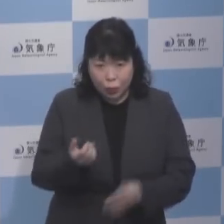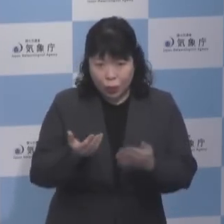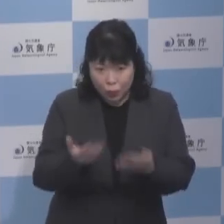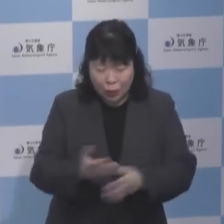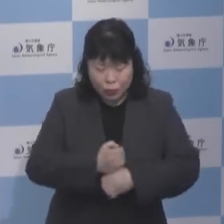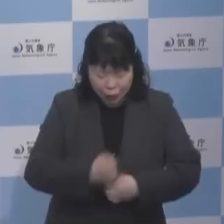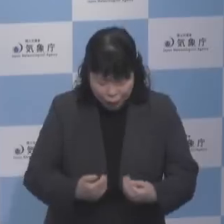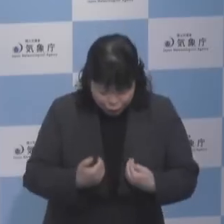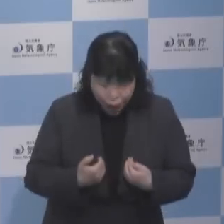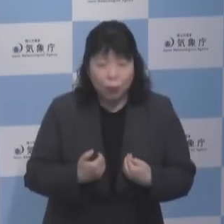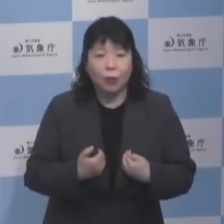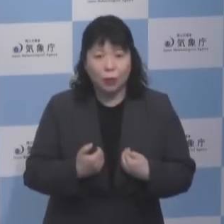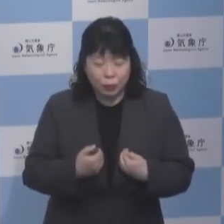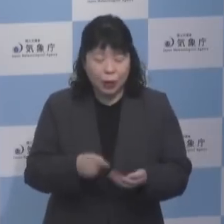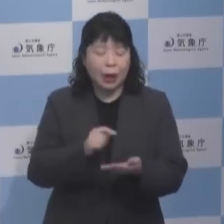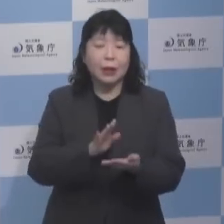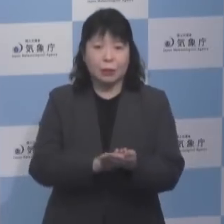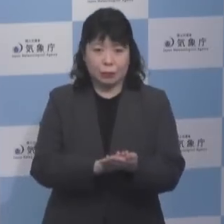ております。